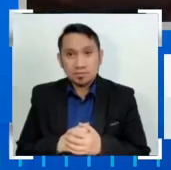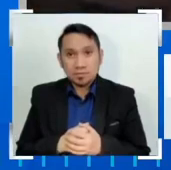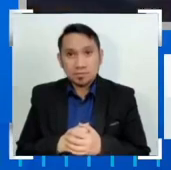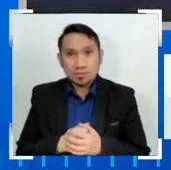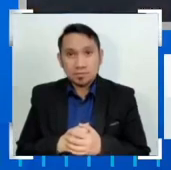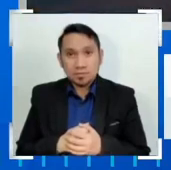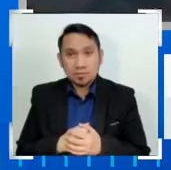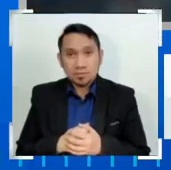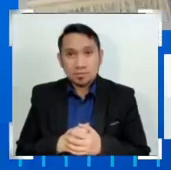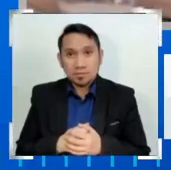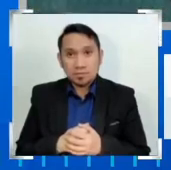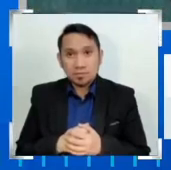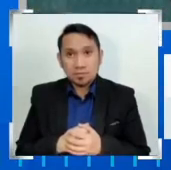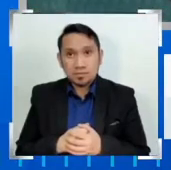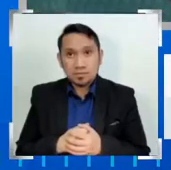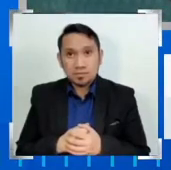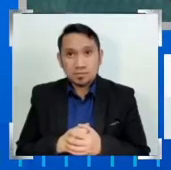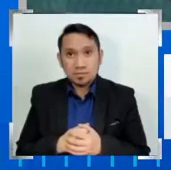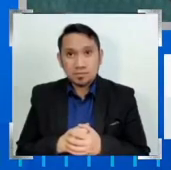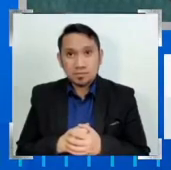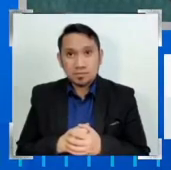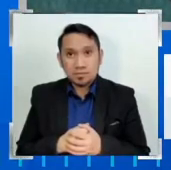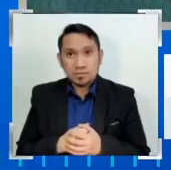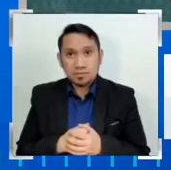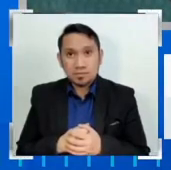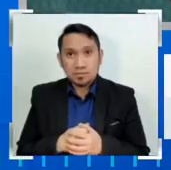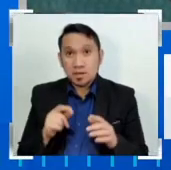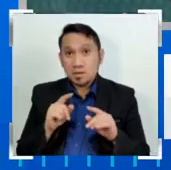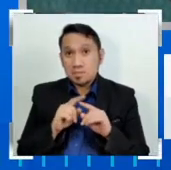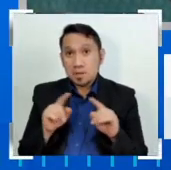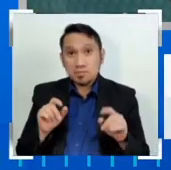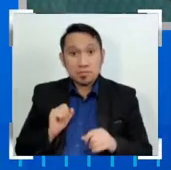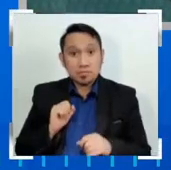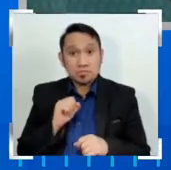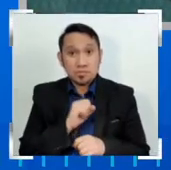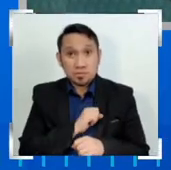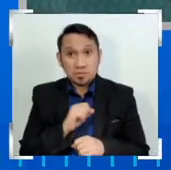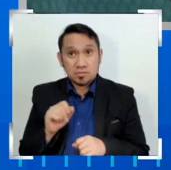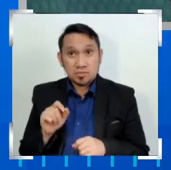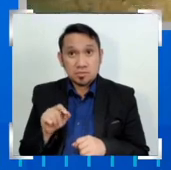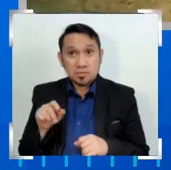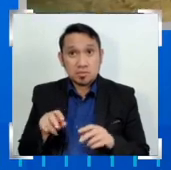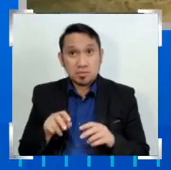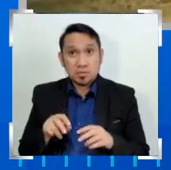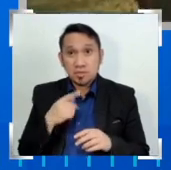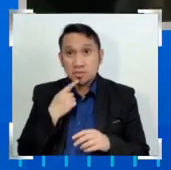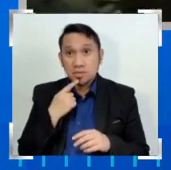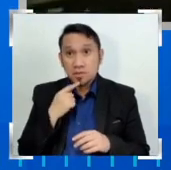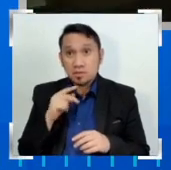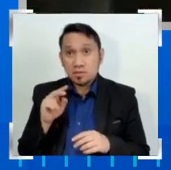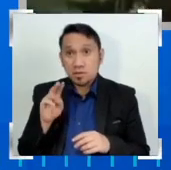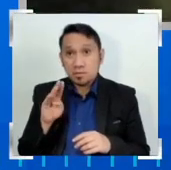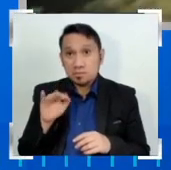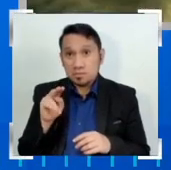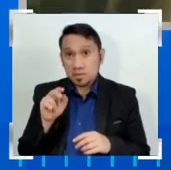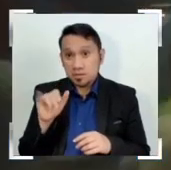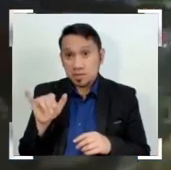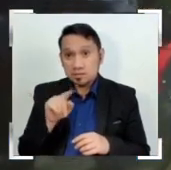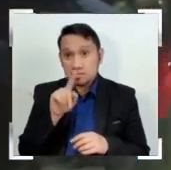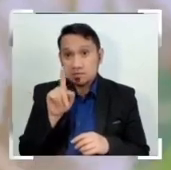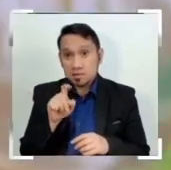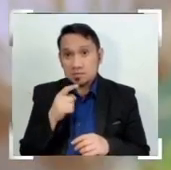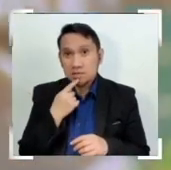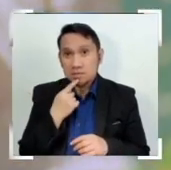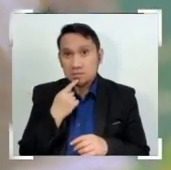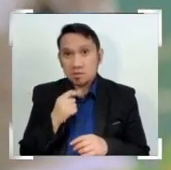loving the Philippines. Pero kung sa Senate Committee on Tourism Chair, Senadora Nancy Binay ang tatanungin, hindi na dapat